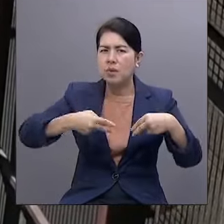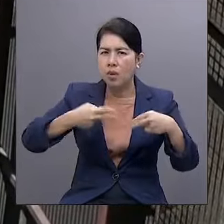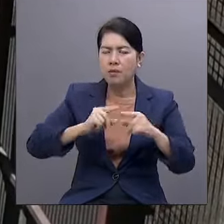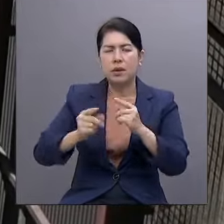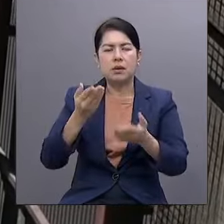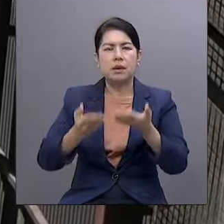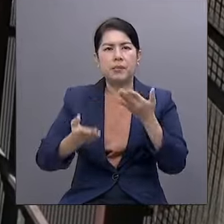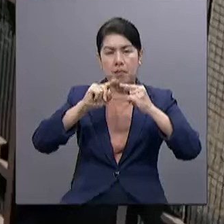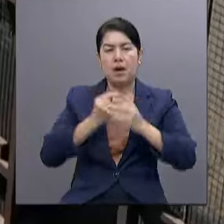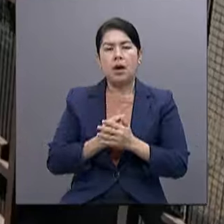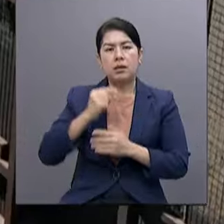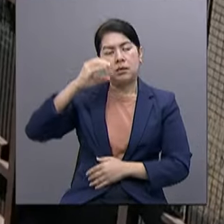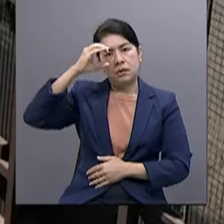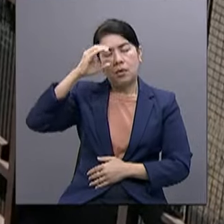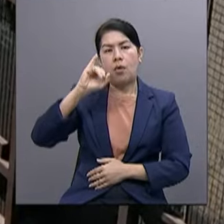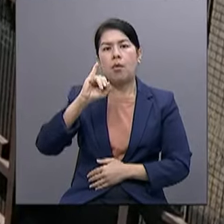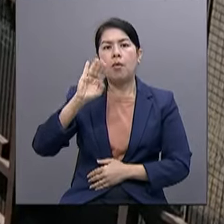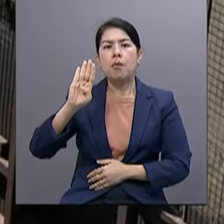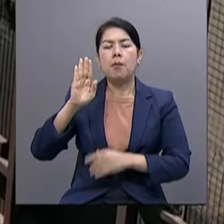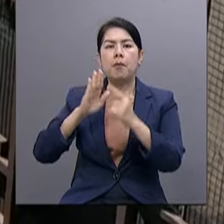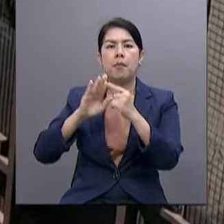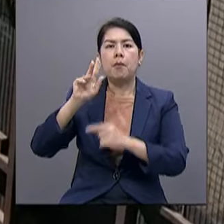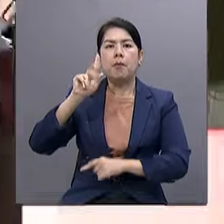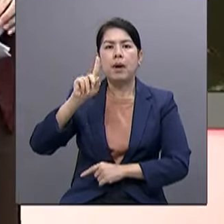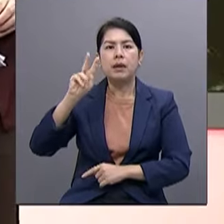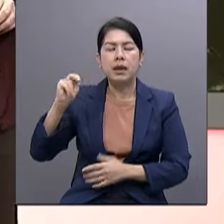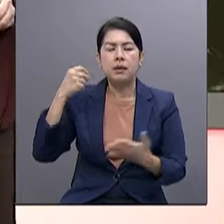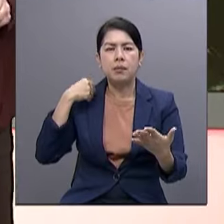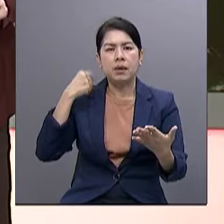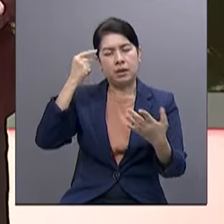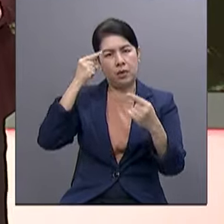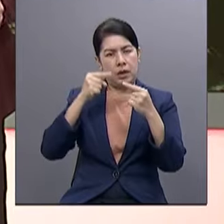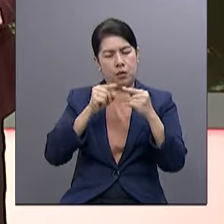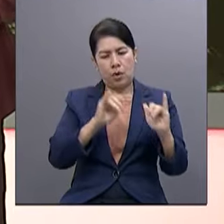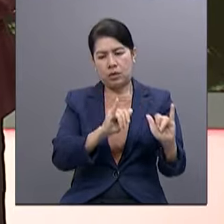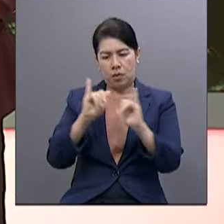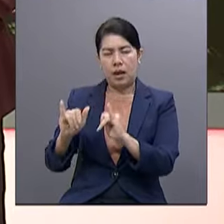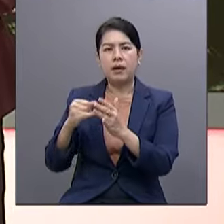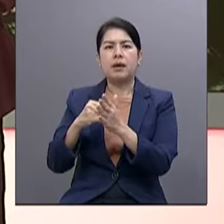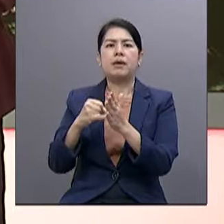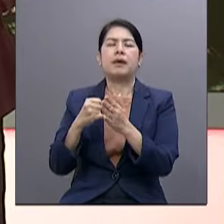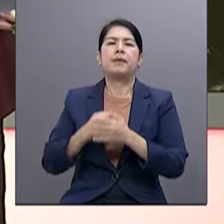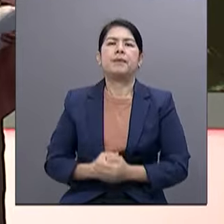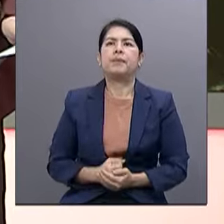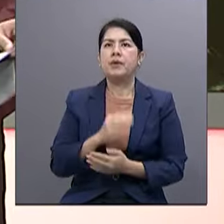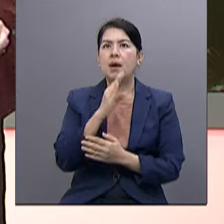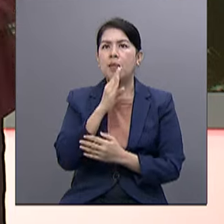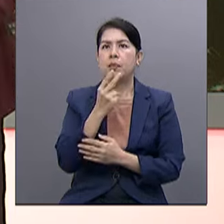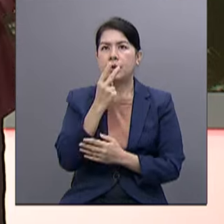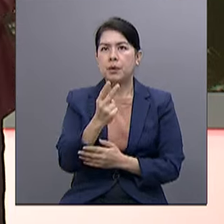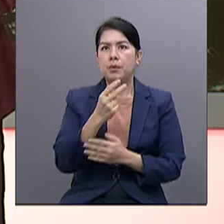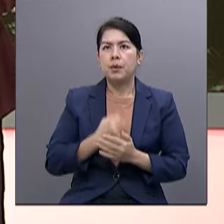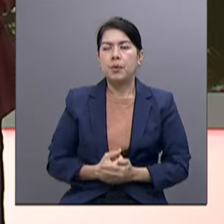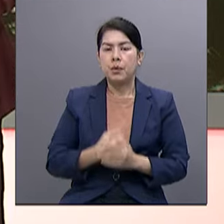ริกากลายเป็นภัยของผู้อพยพด้วยเช่นเดียวกันค่ะถ้าเรามาดูตัวเลขผู้อพยพแยกเป็นรายเดือนนะตั้งแต่ไบเดนนั่งเ